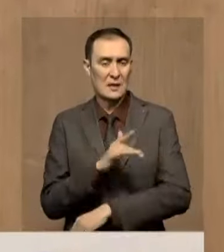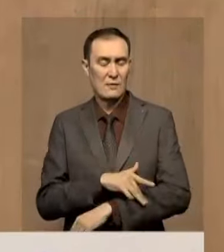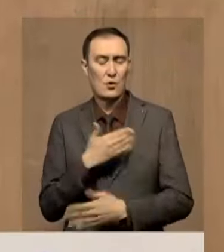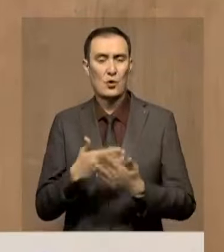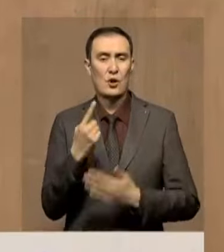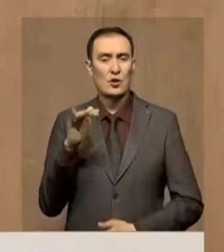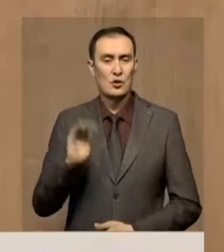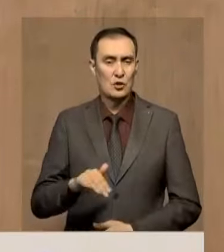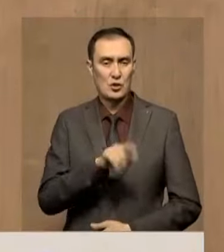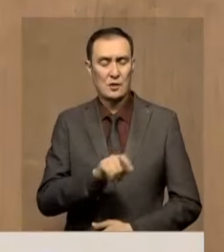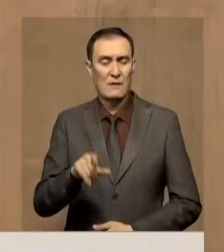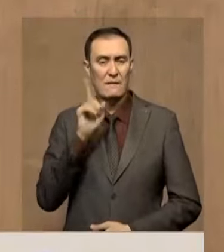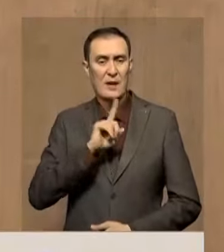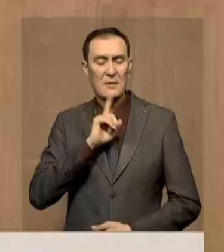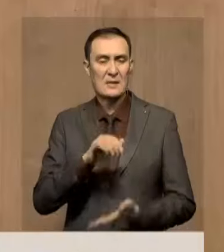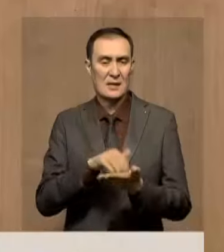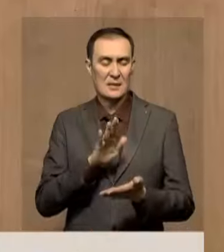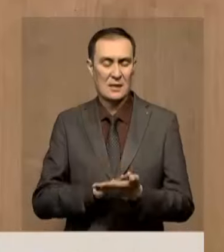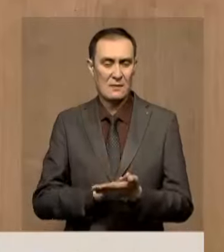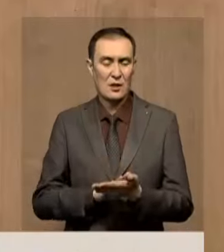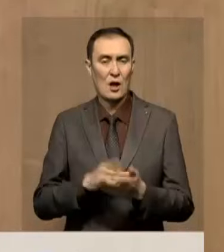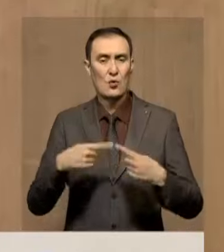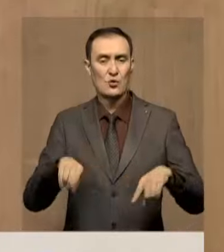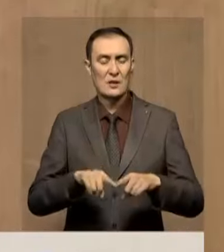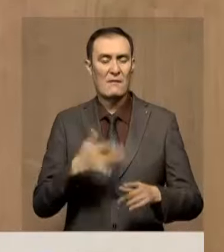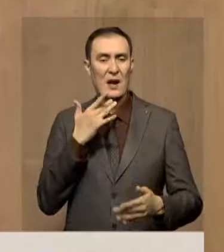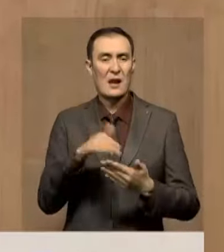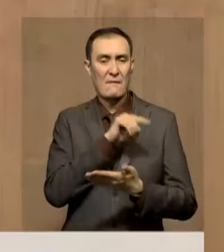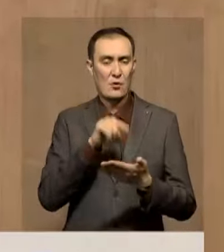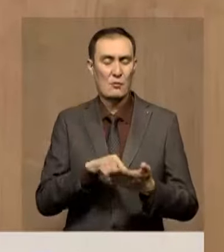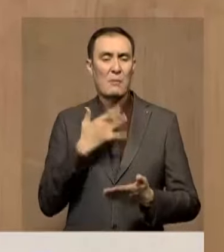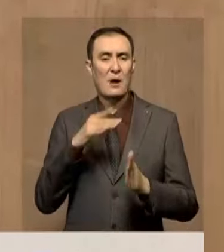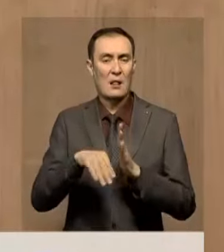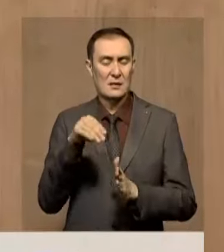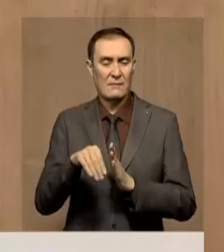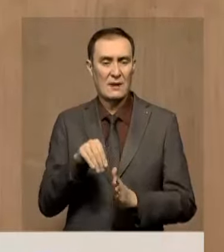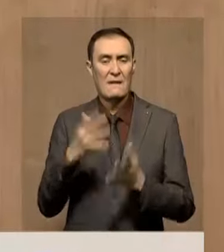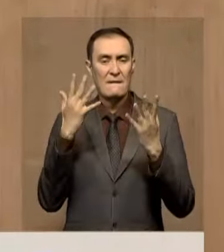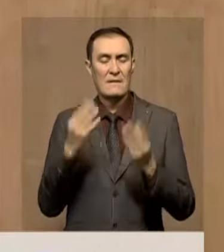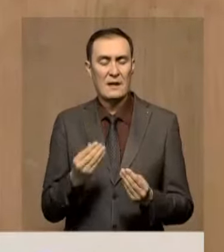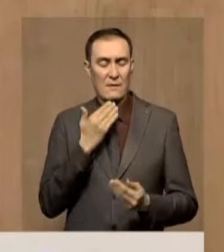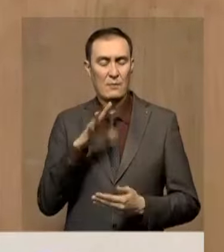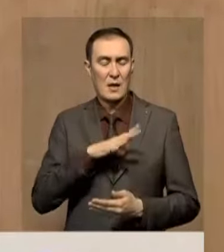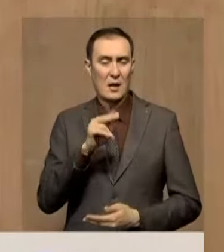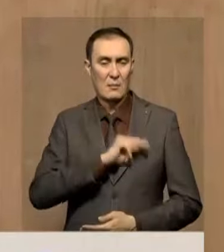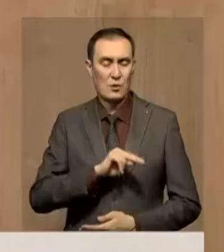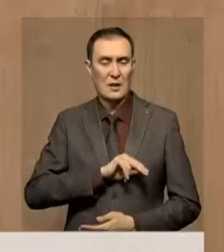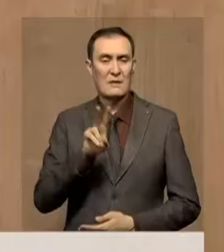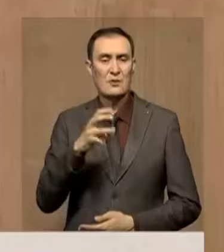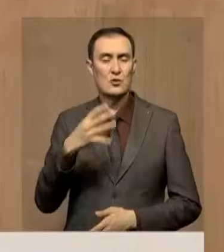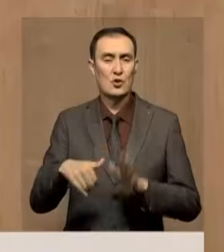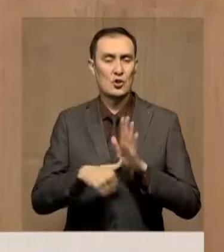Около 1000 человек были временно зарегистрированы на участках референдума, чтобы проголосовать. В день референдума работали